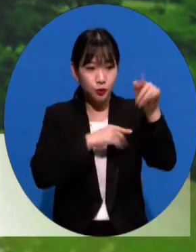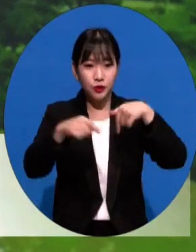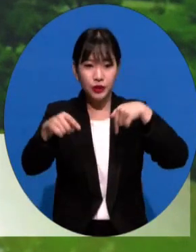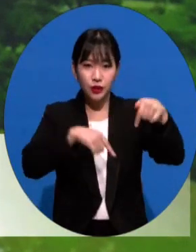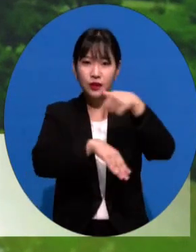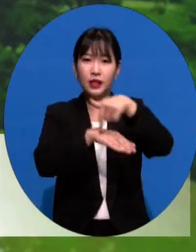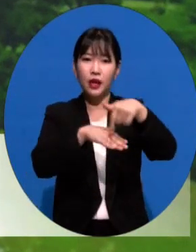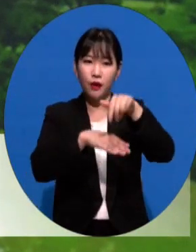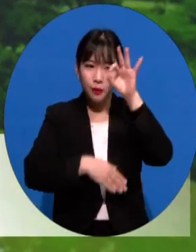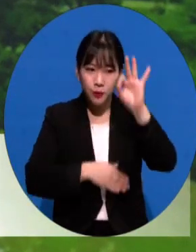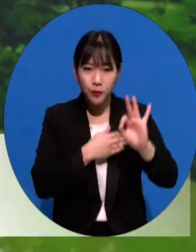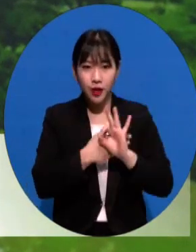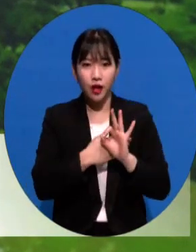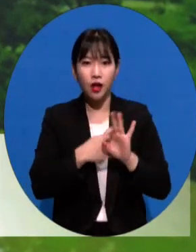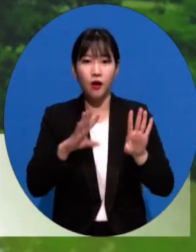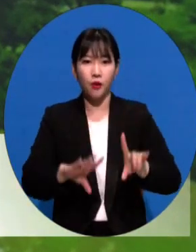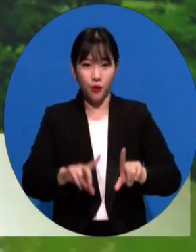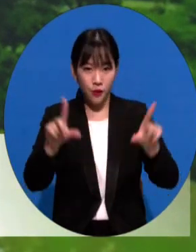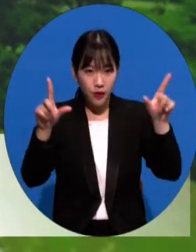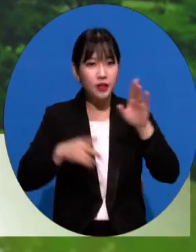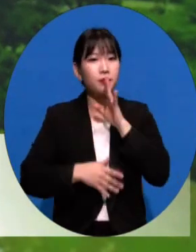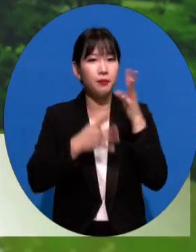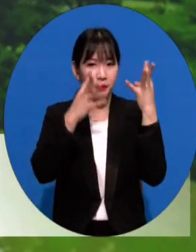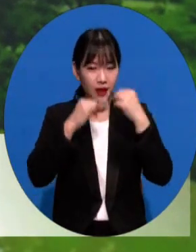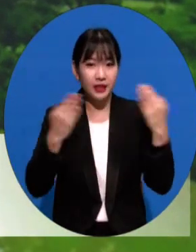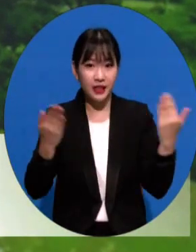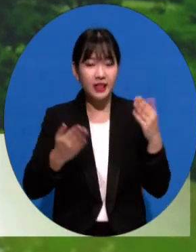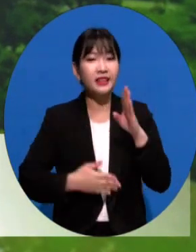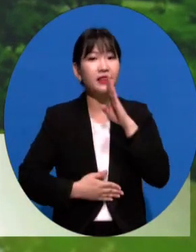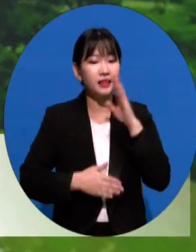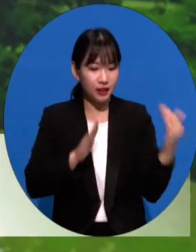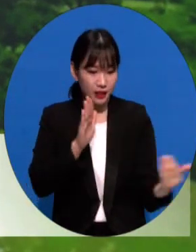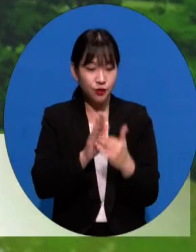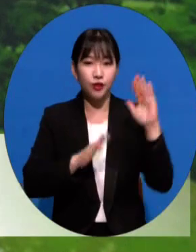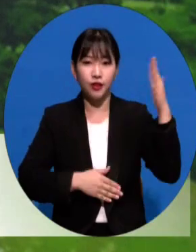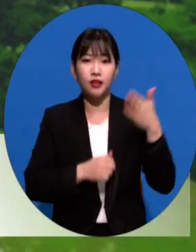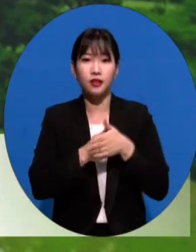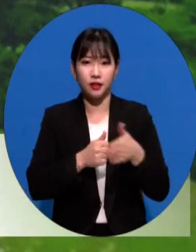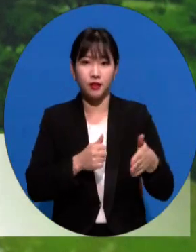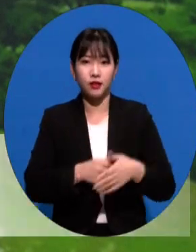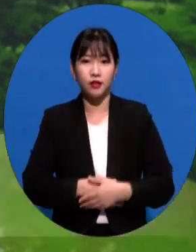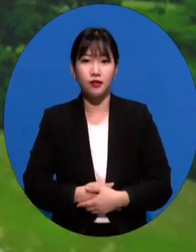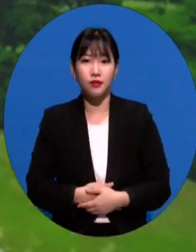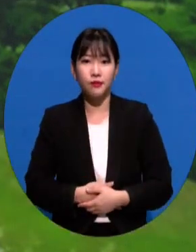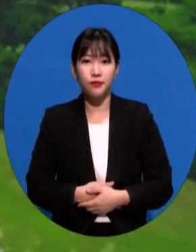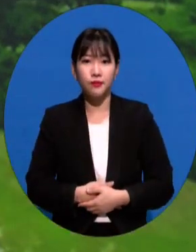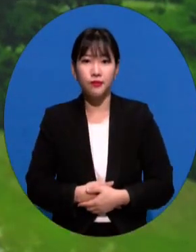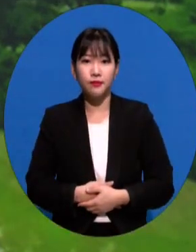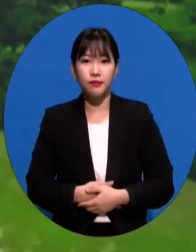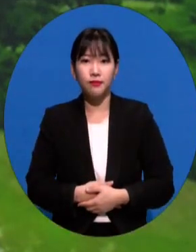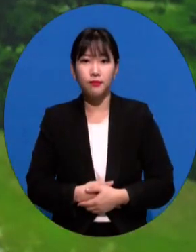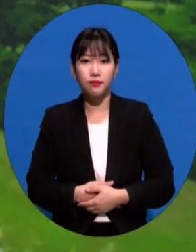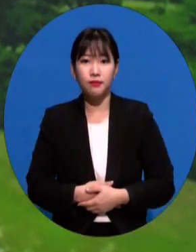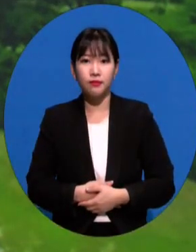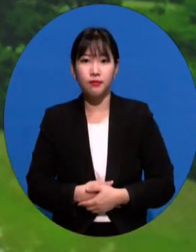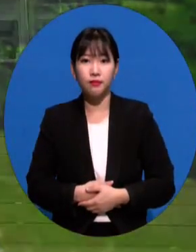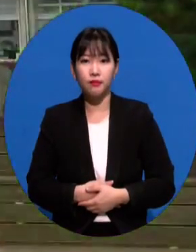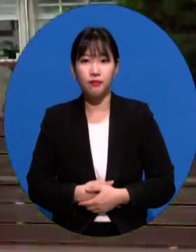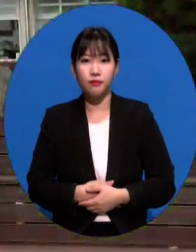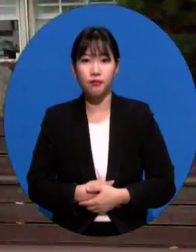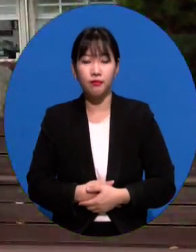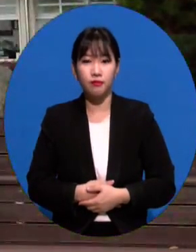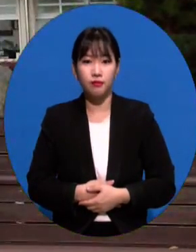정치 일정 등을 고려할 때 올해 참 많은 일들에 현실화해야 하기 때문입니다 양현승 기자입니다